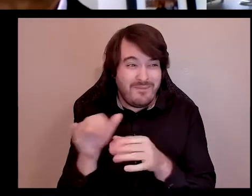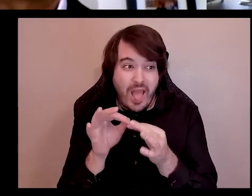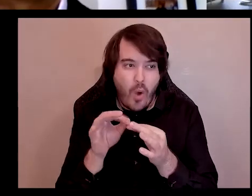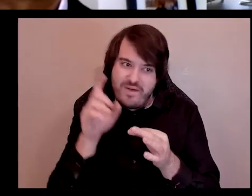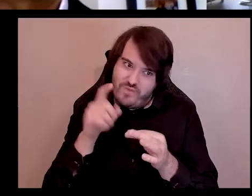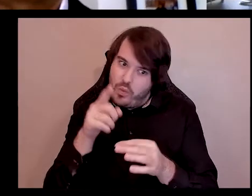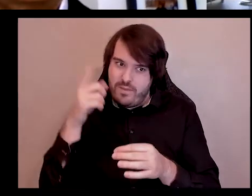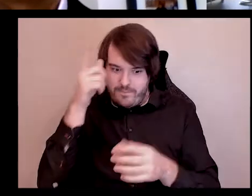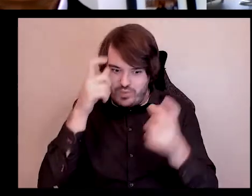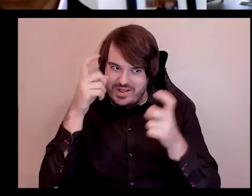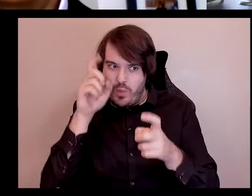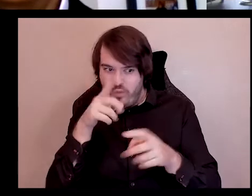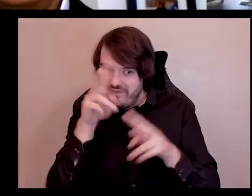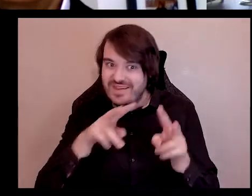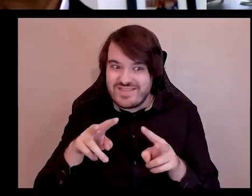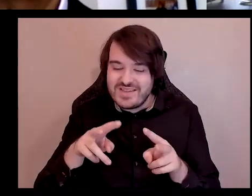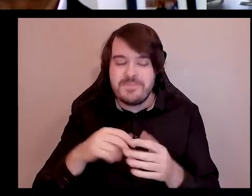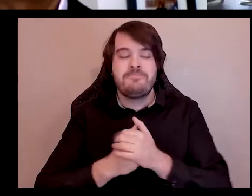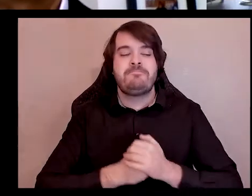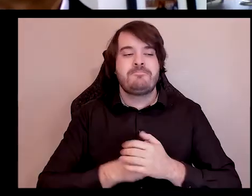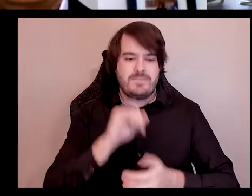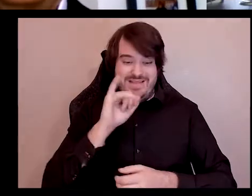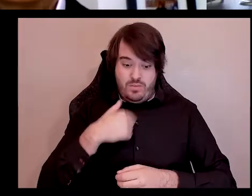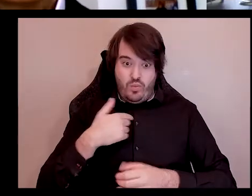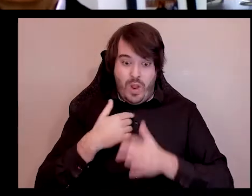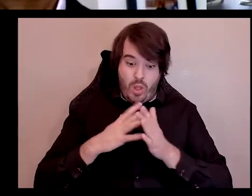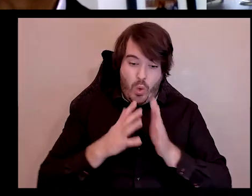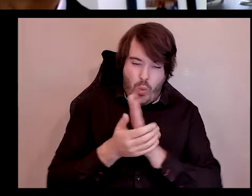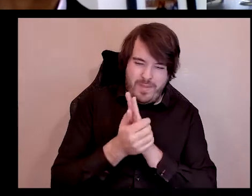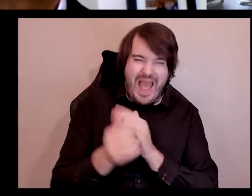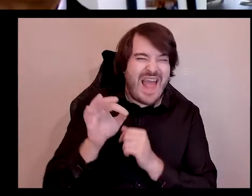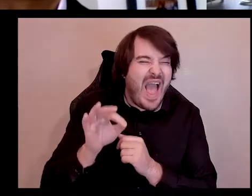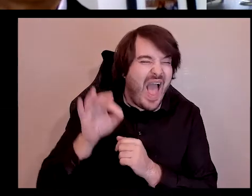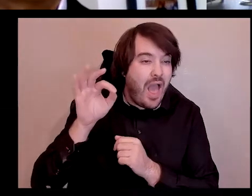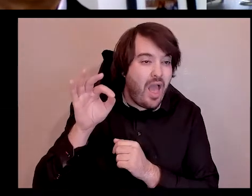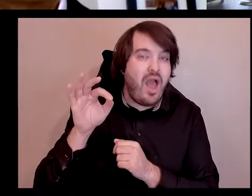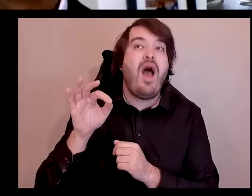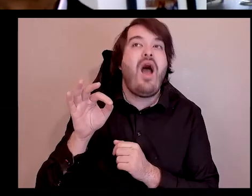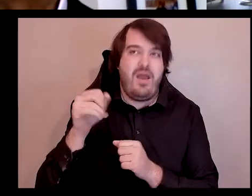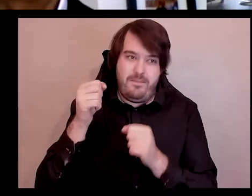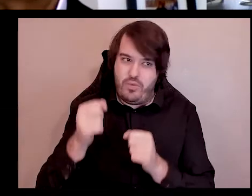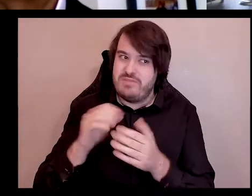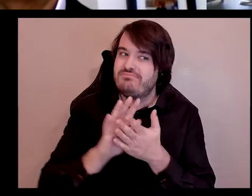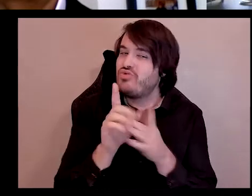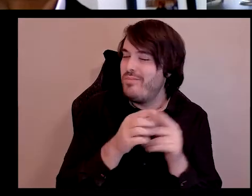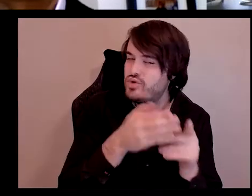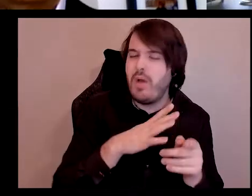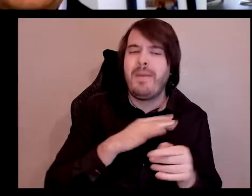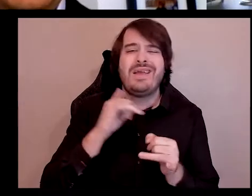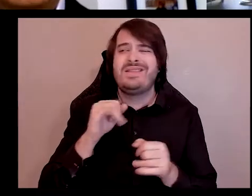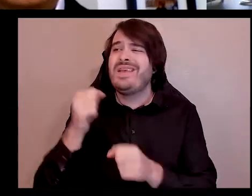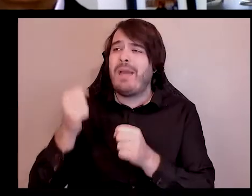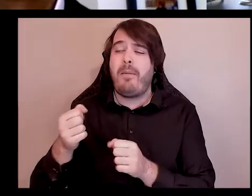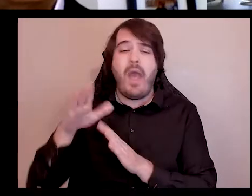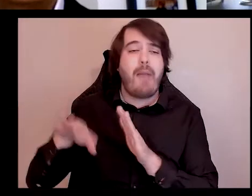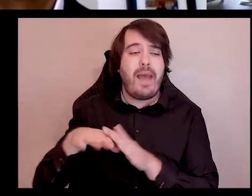retrouver ça sur le marché du travail? Est-ce que immédiatement j'ai la même valeur? Alors, il faut se poser ces questions-là. Si je suis une compétence